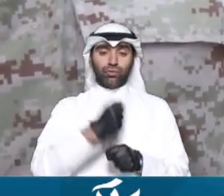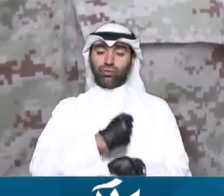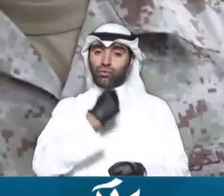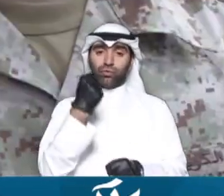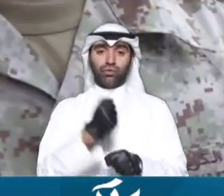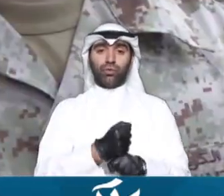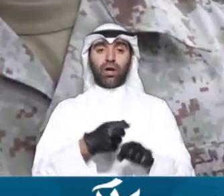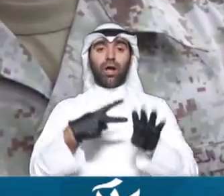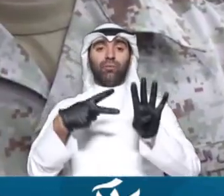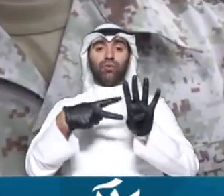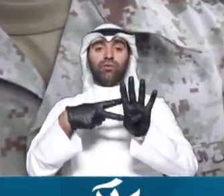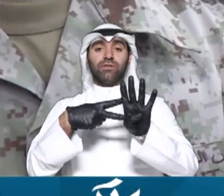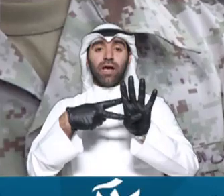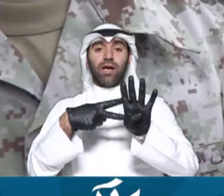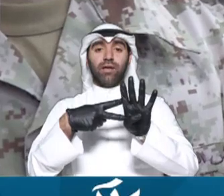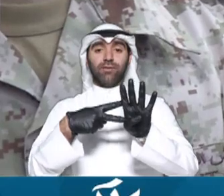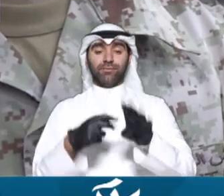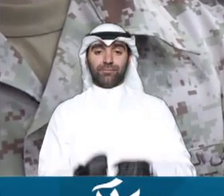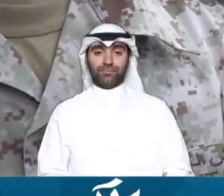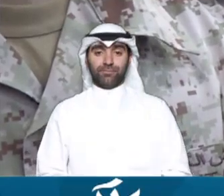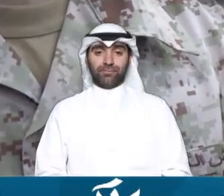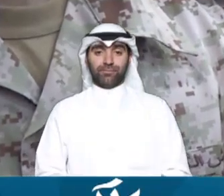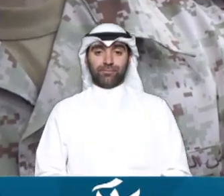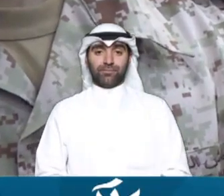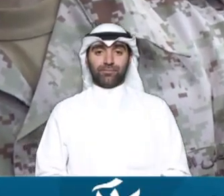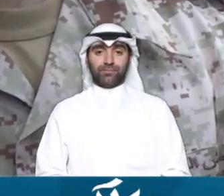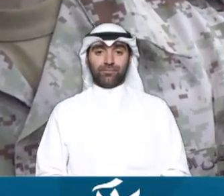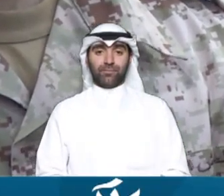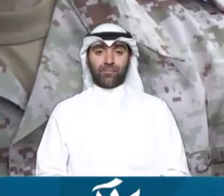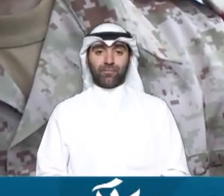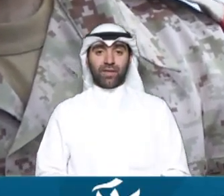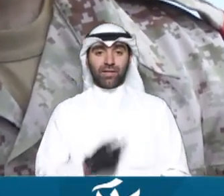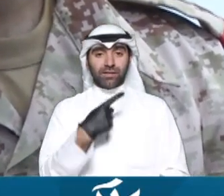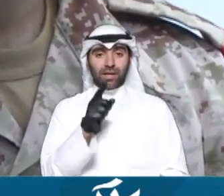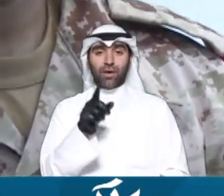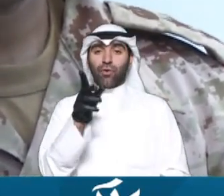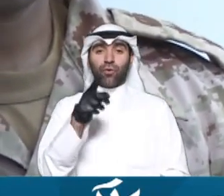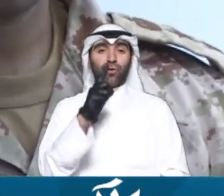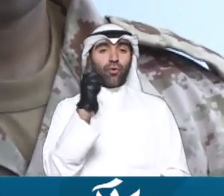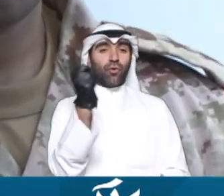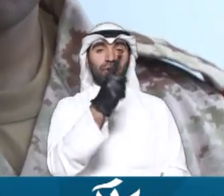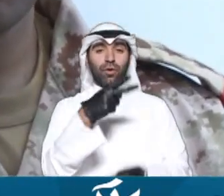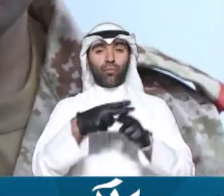بالأمانة. المستفيد من هذه المحاجر